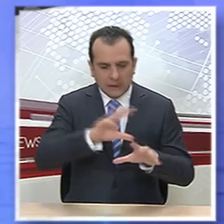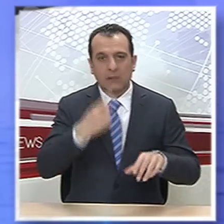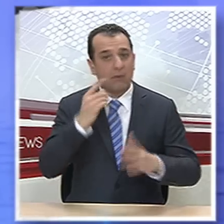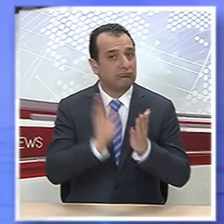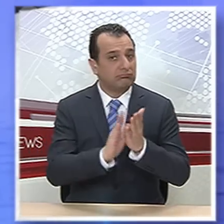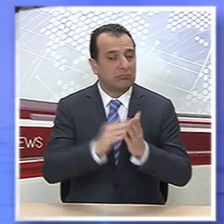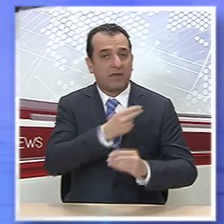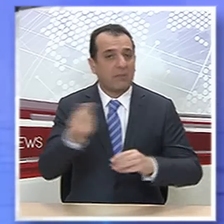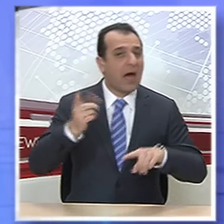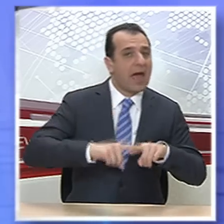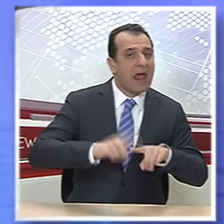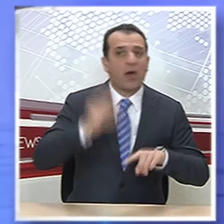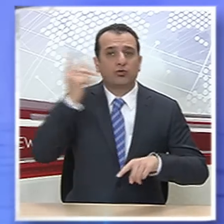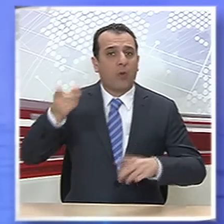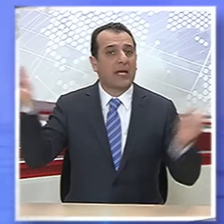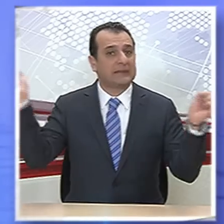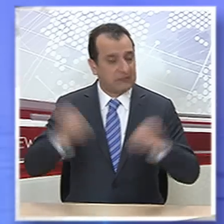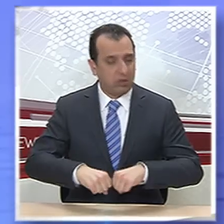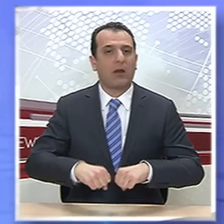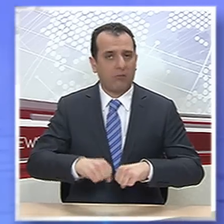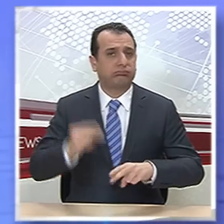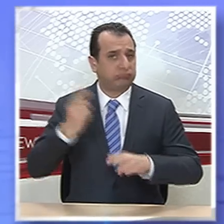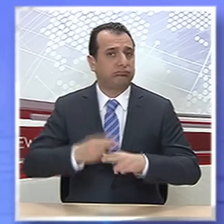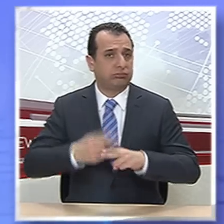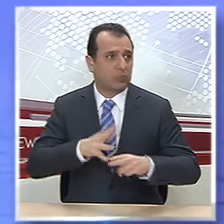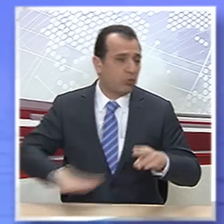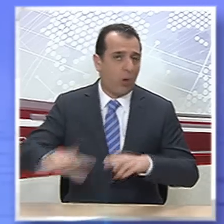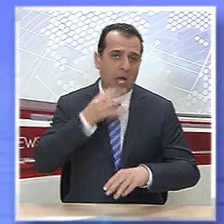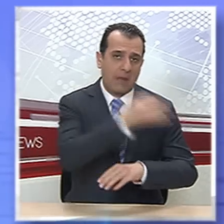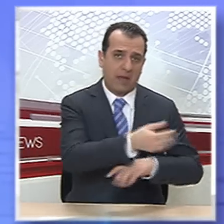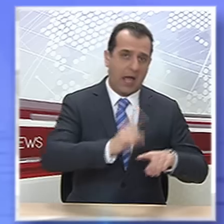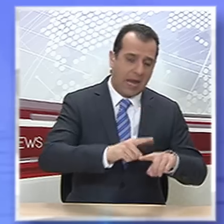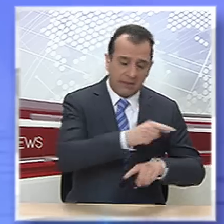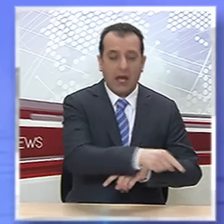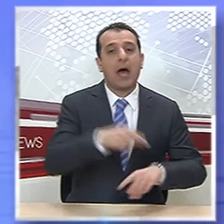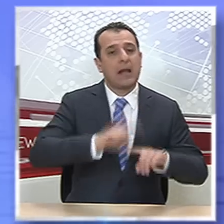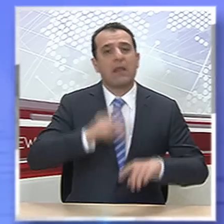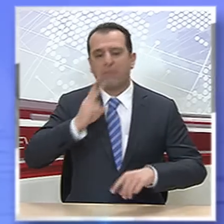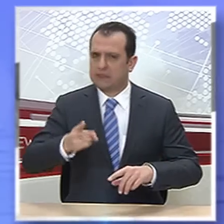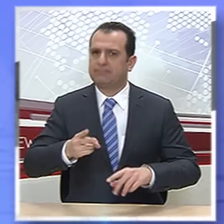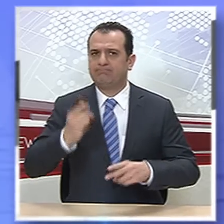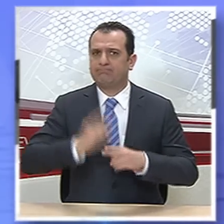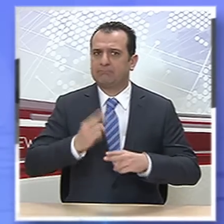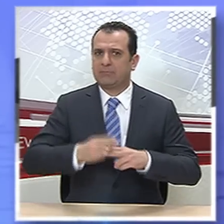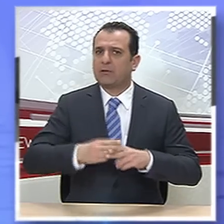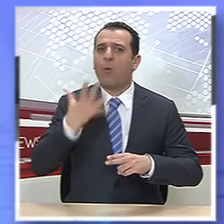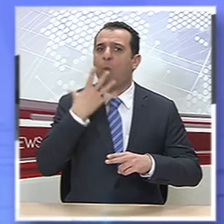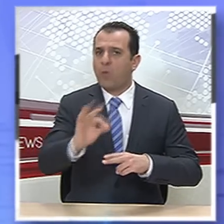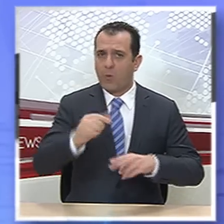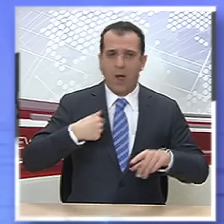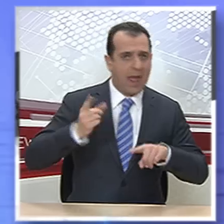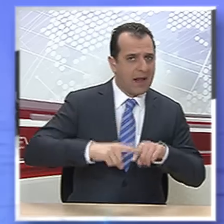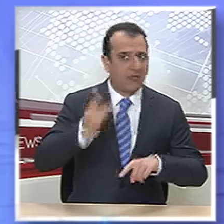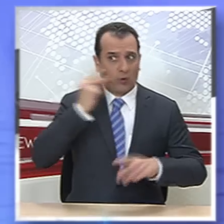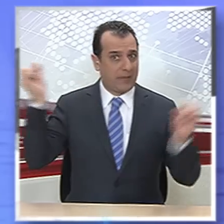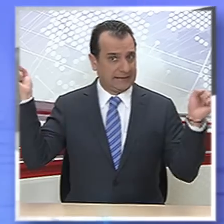επανέλαβε ότι πρόκειται για ιστορική στιγμή για τα Βαλκάνια και την Ευρώπη, συμπληρώνοντας ότι με τον τρόπο που έγινε αυτό το ιστορικό βήμα, ενισχύει τη διεθνή αξιοπιστία της Ελλάδας, η οποία